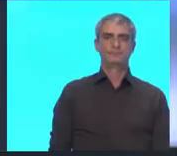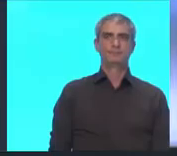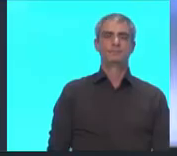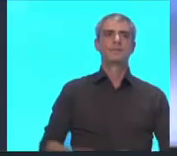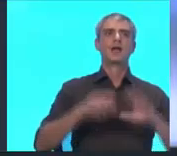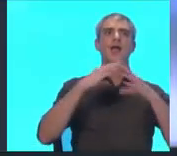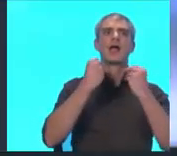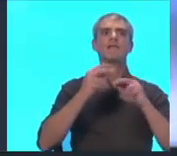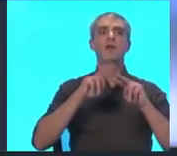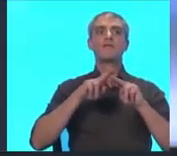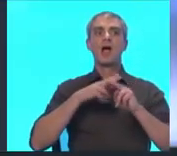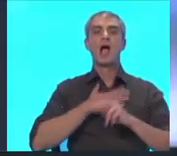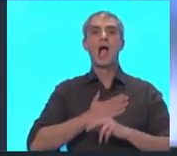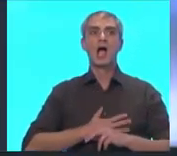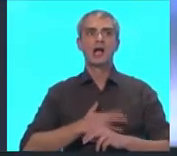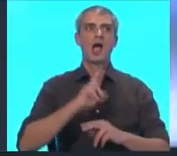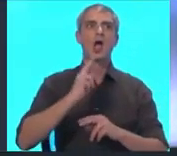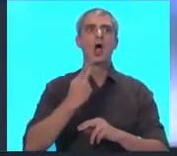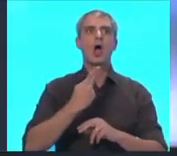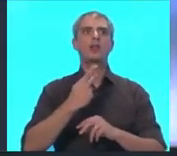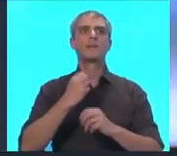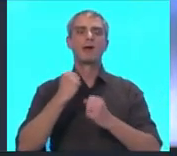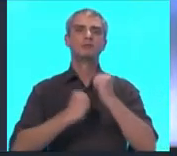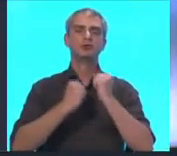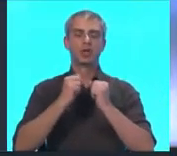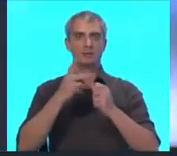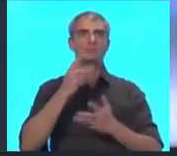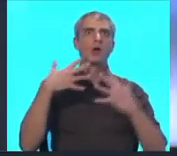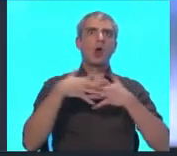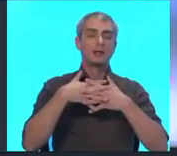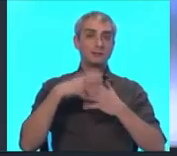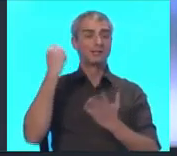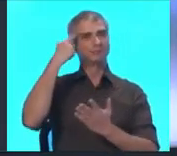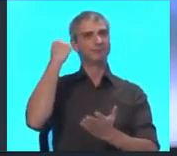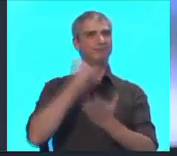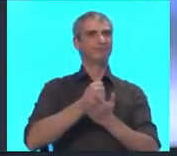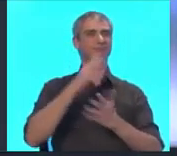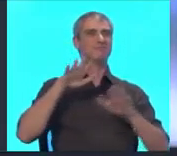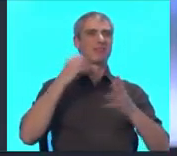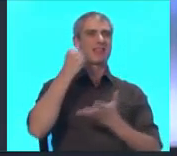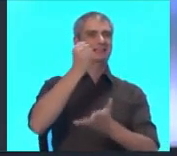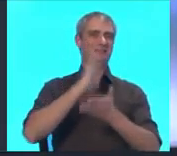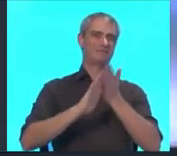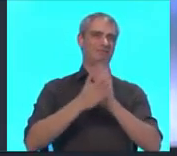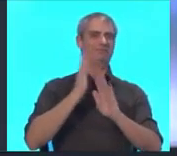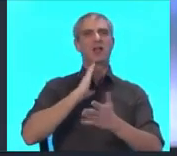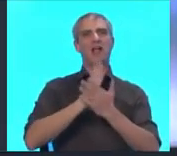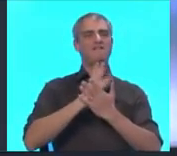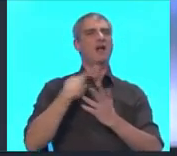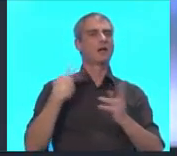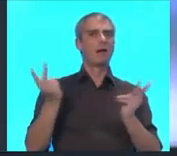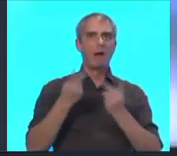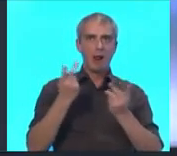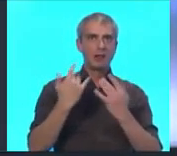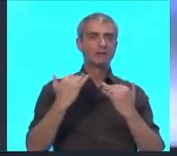צפירת ההרגעה, שוב קשיים בקואליציה. עם אישור תקציב המדינה בממשלה, חשבו בקואליציה שאישורו בכנסת יעבור הפעם בקלות